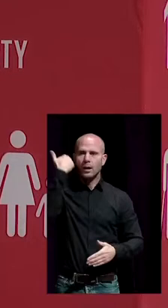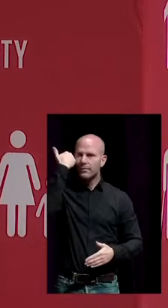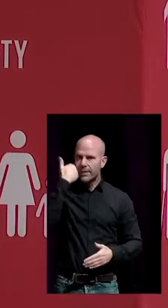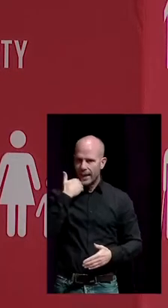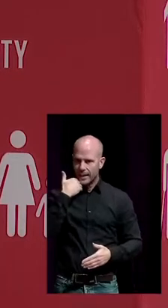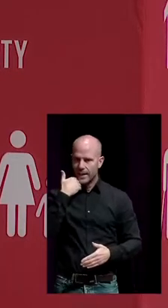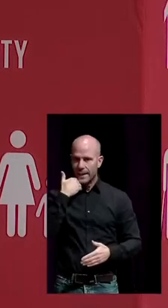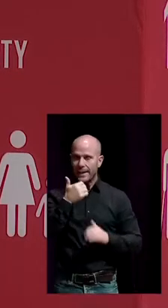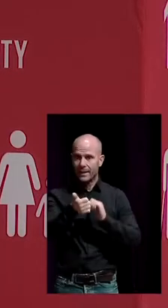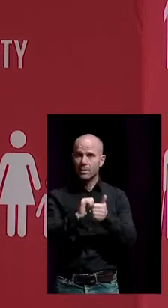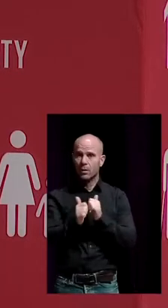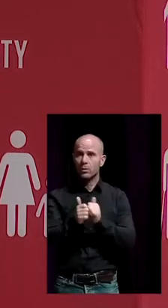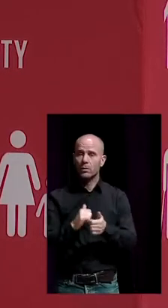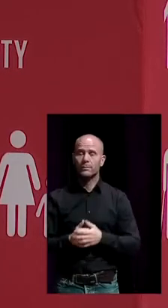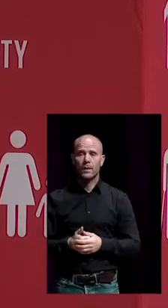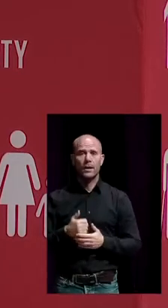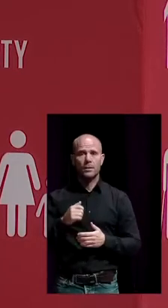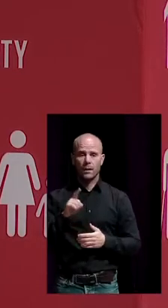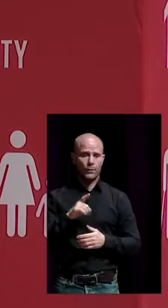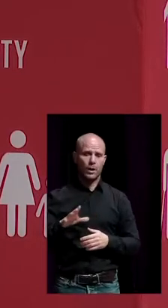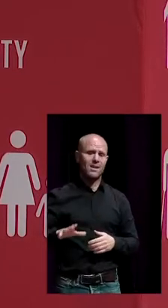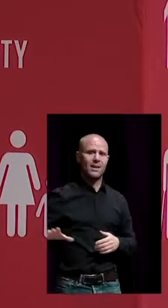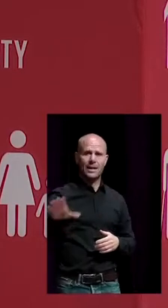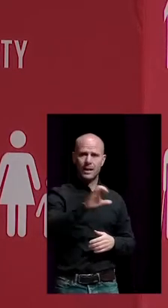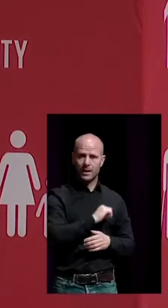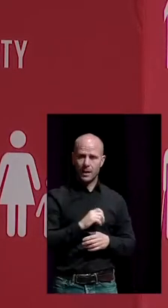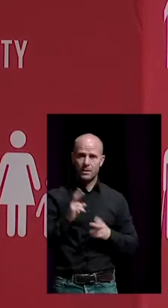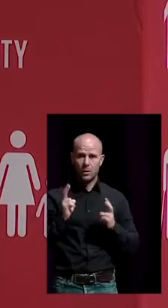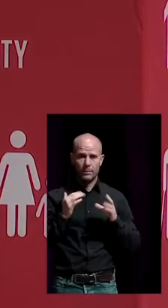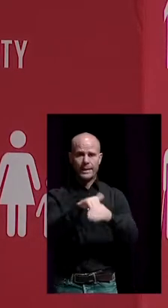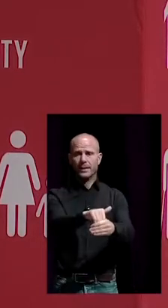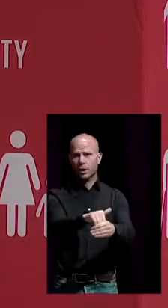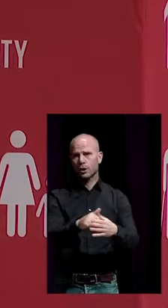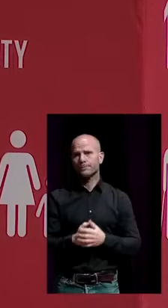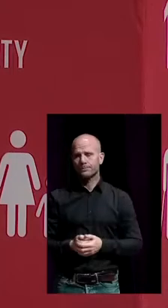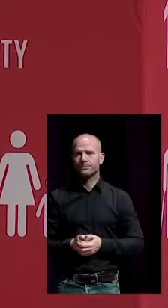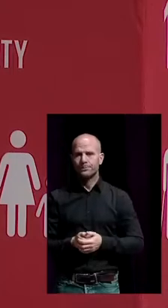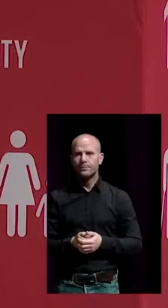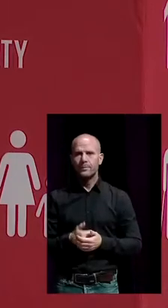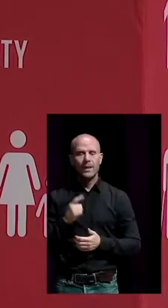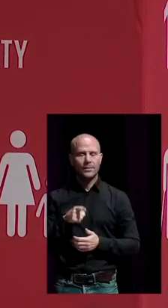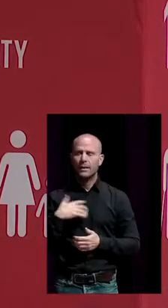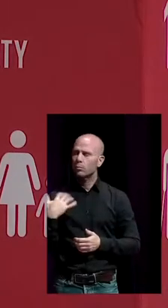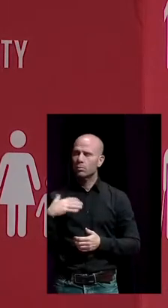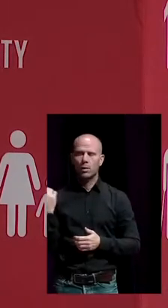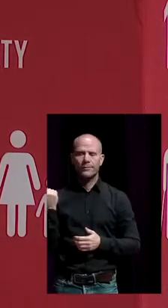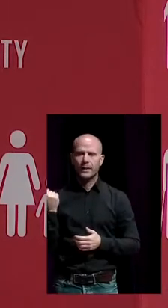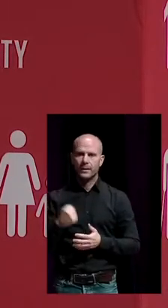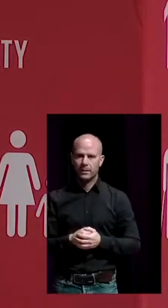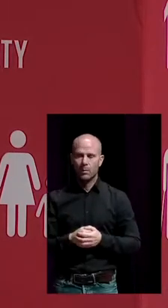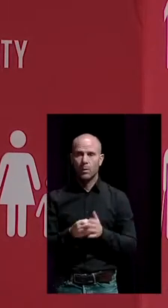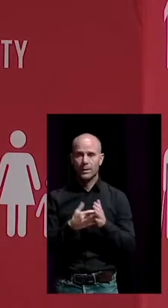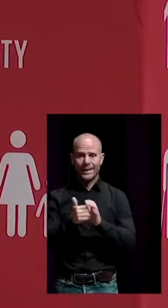barnvänlig idrott för alla som är med. Och det där är så oerhört viktigt, för att